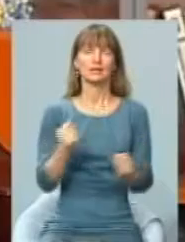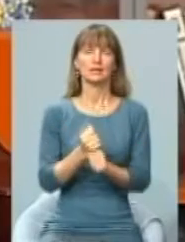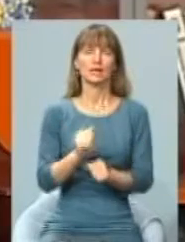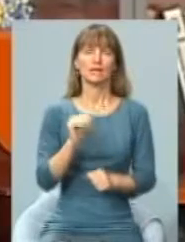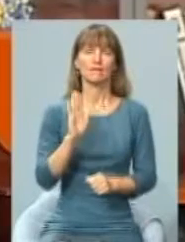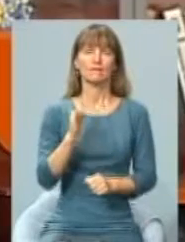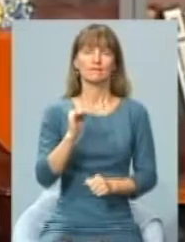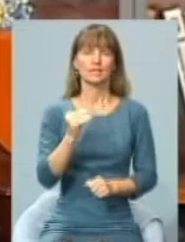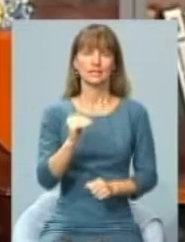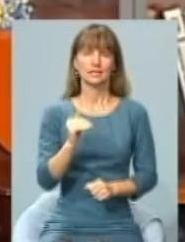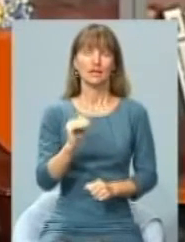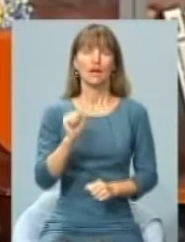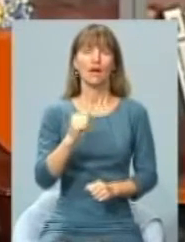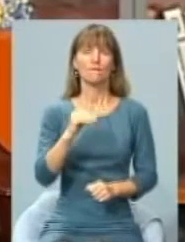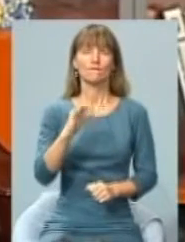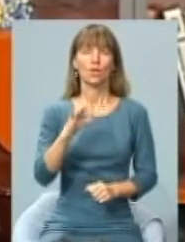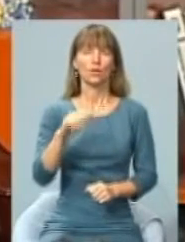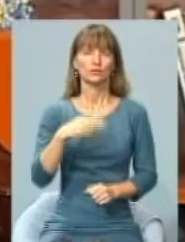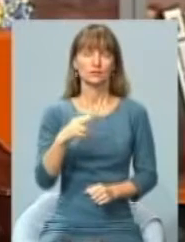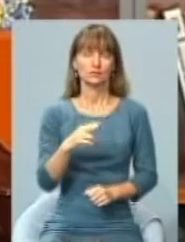фізики. А Генрі Форд, він